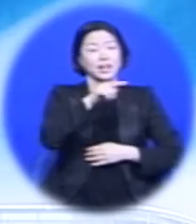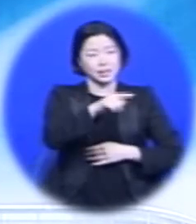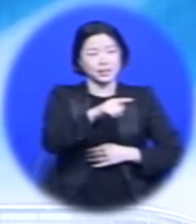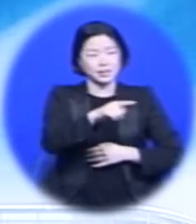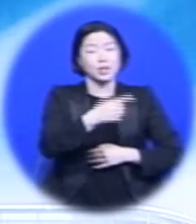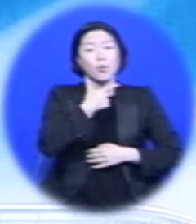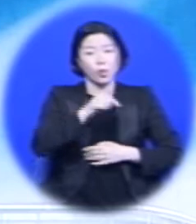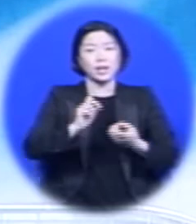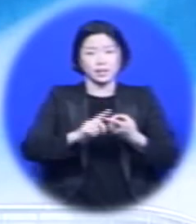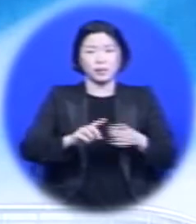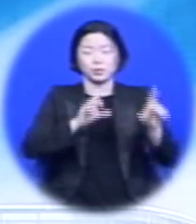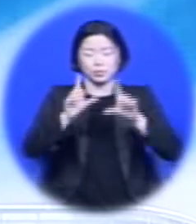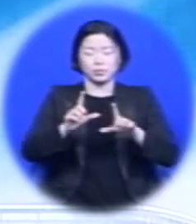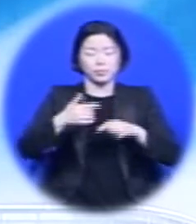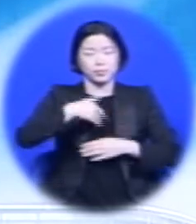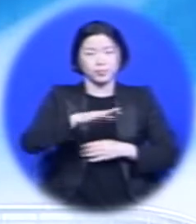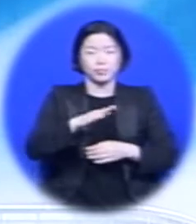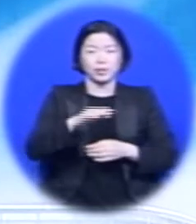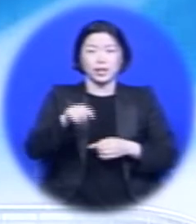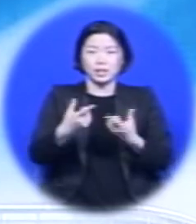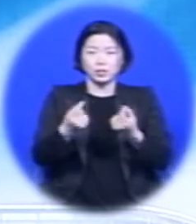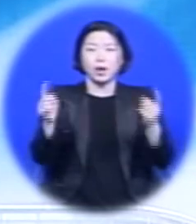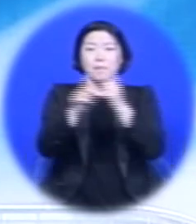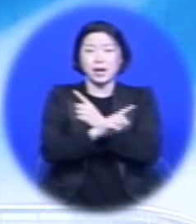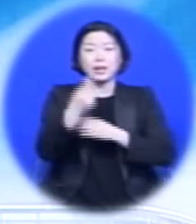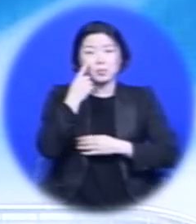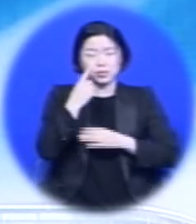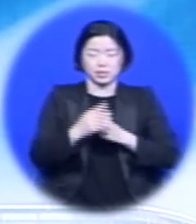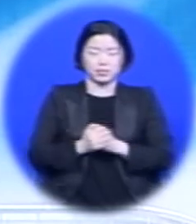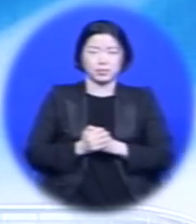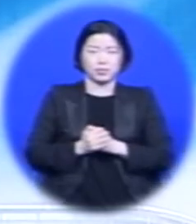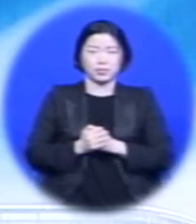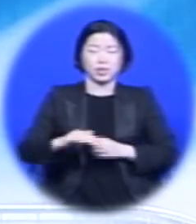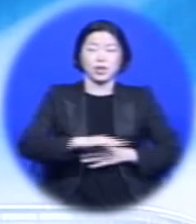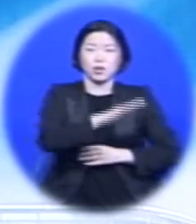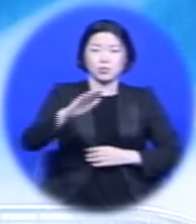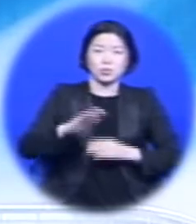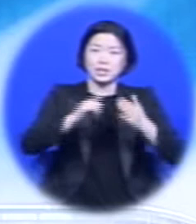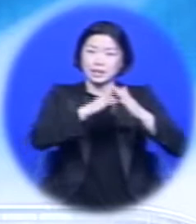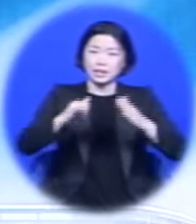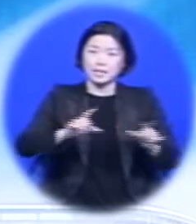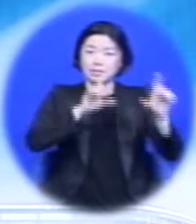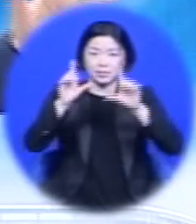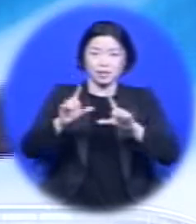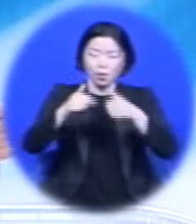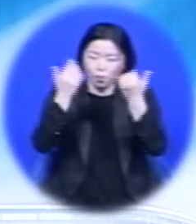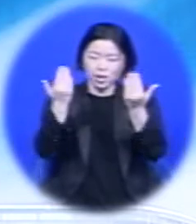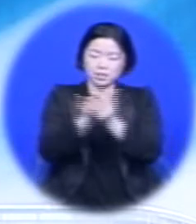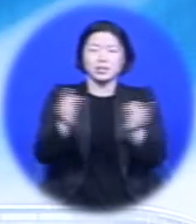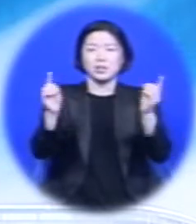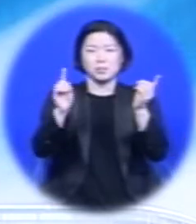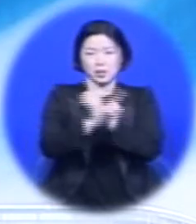할게. 이렇게 한번 바꿔보시라는 겁니다. 우리의 가정생활에 완전한